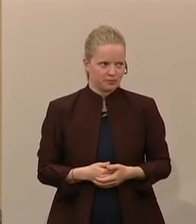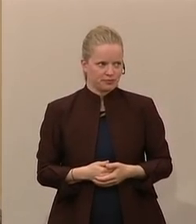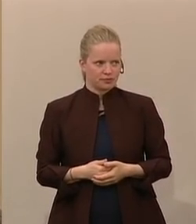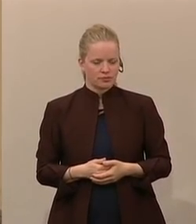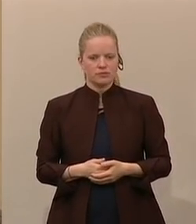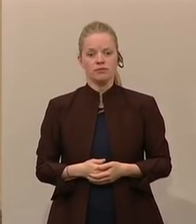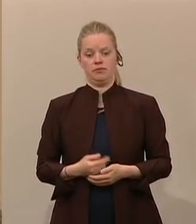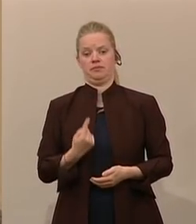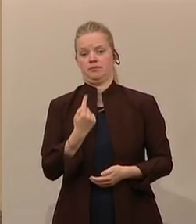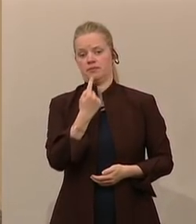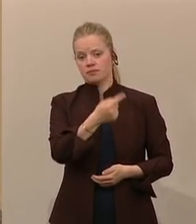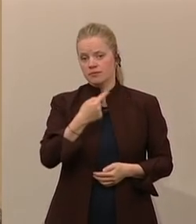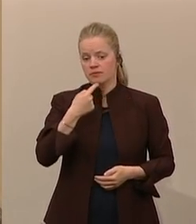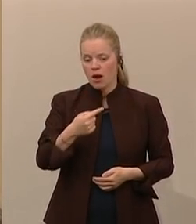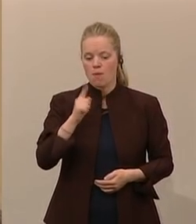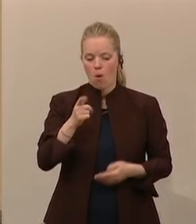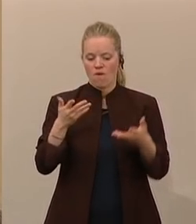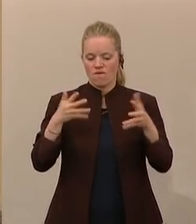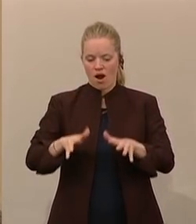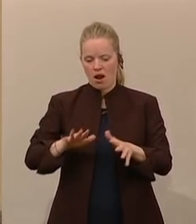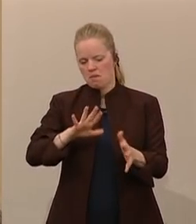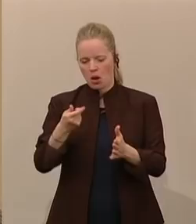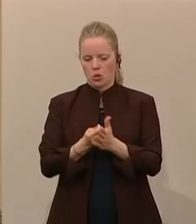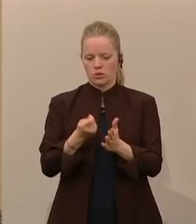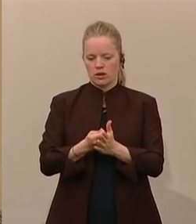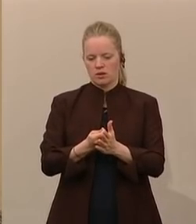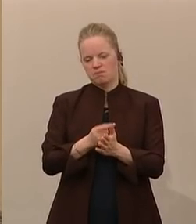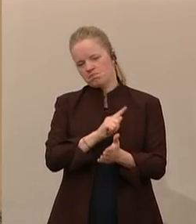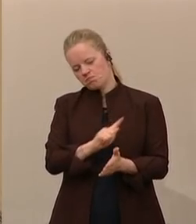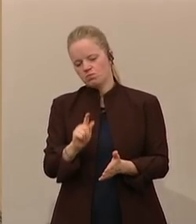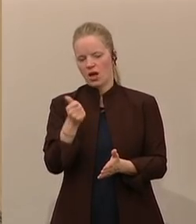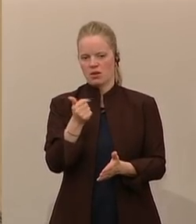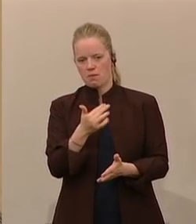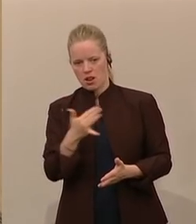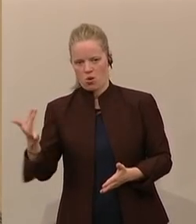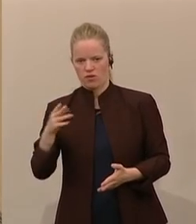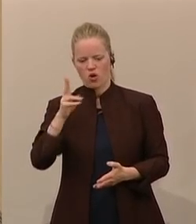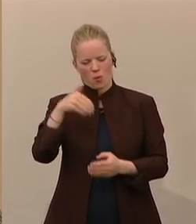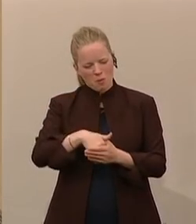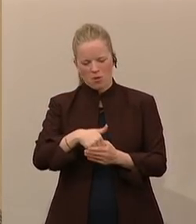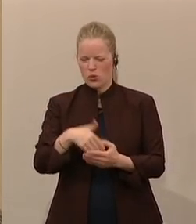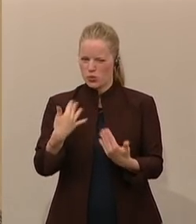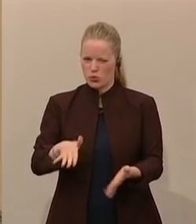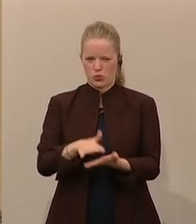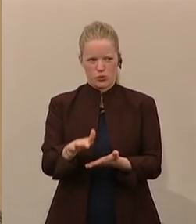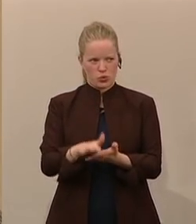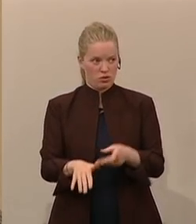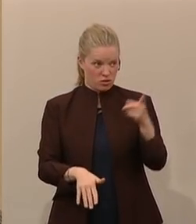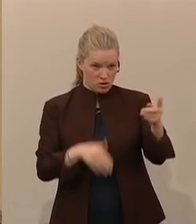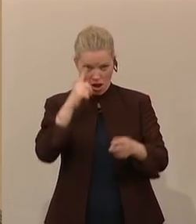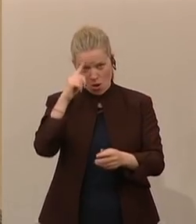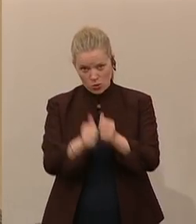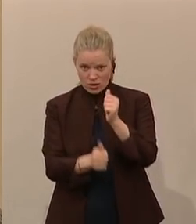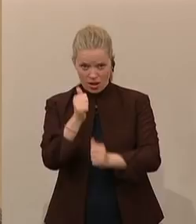hat heute hier gesagt, dass wahrscheinlich pro Fall das bis zu 1 Million kostet, weil das wahnsinnig aufwendig ist. Dann rechnen Sie nochmal aus, ob